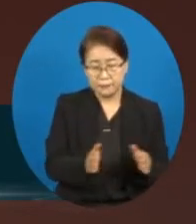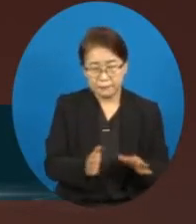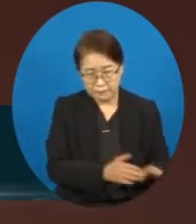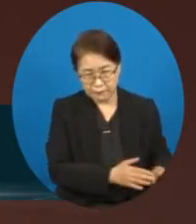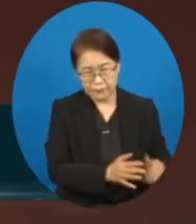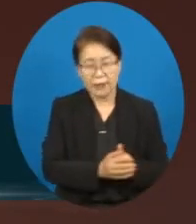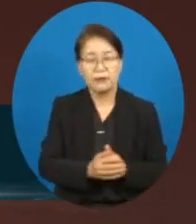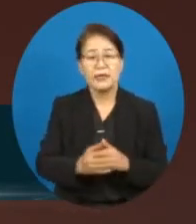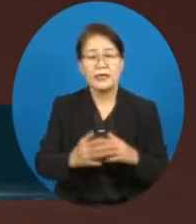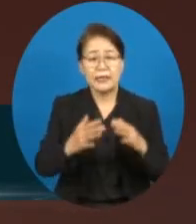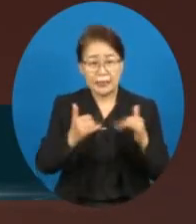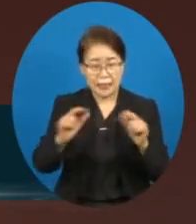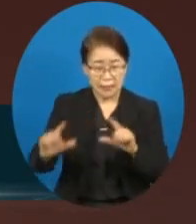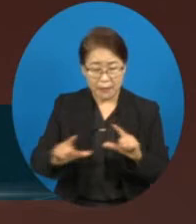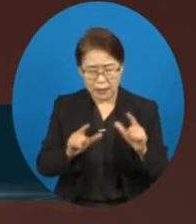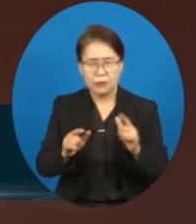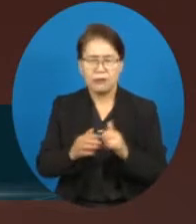있다는 거예요.